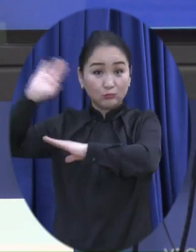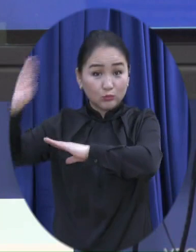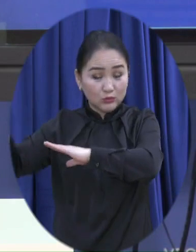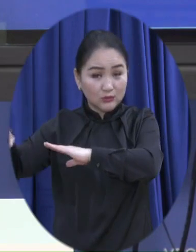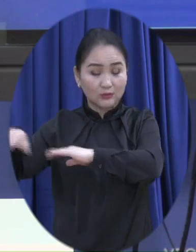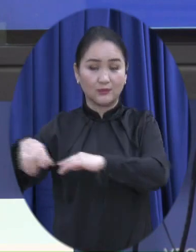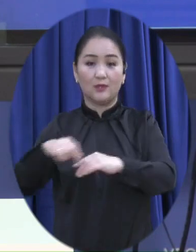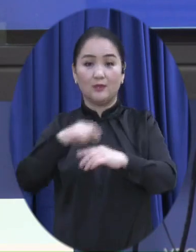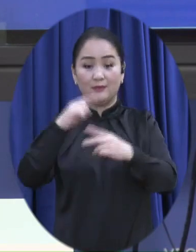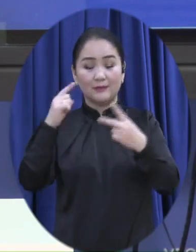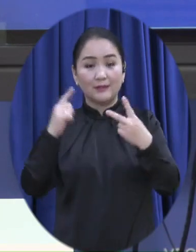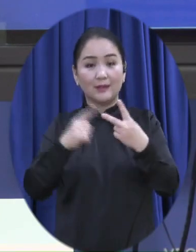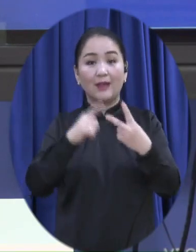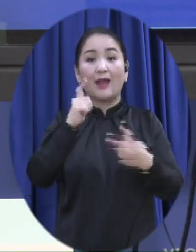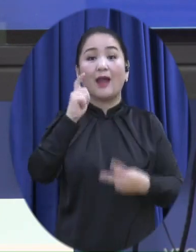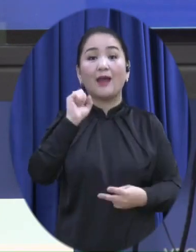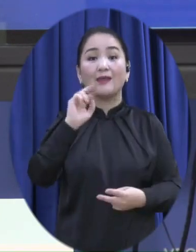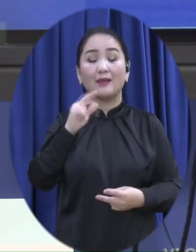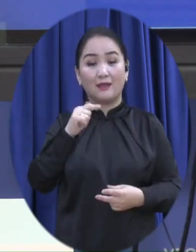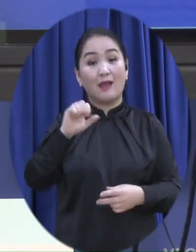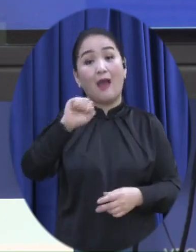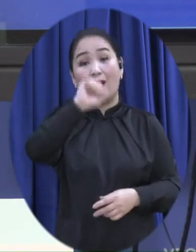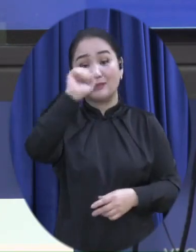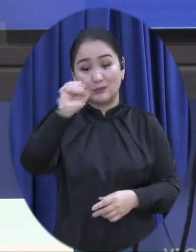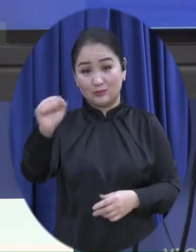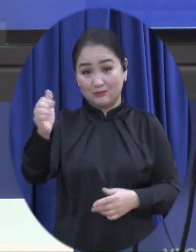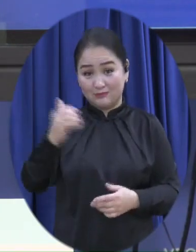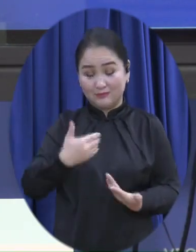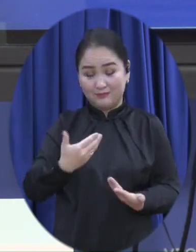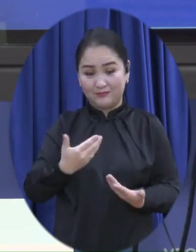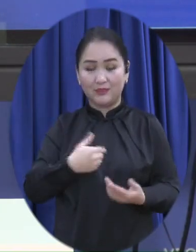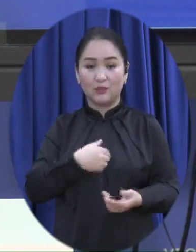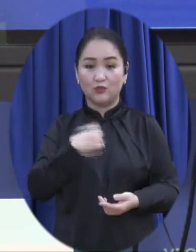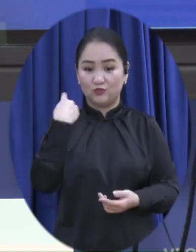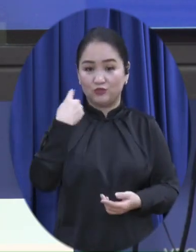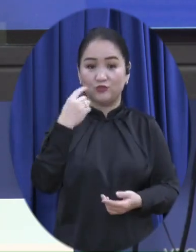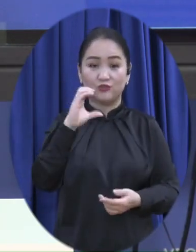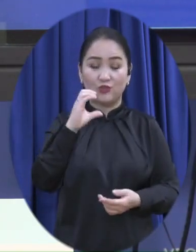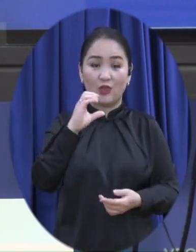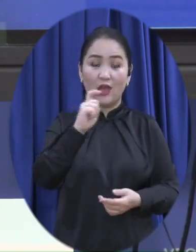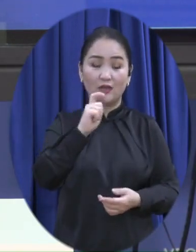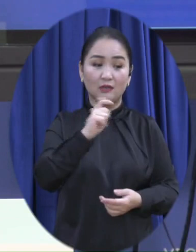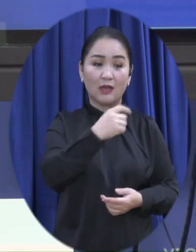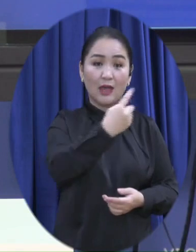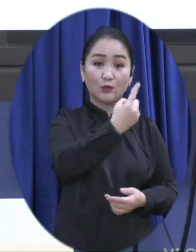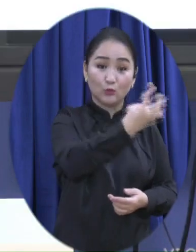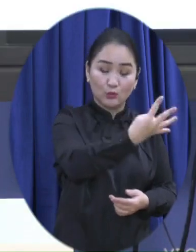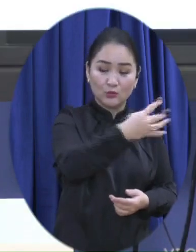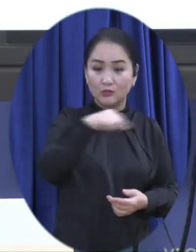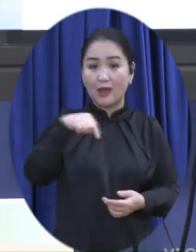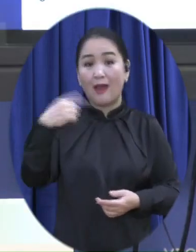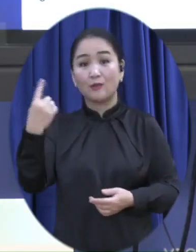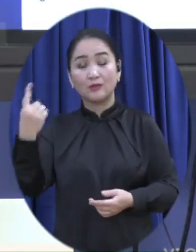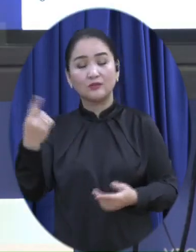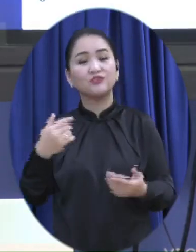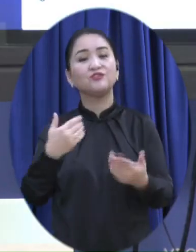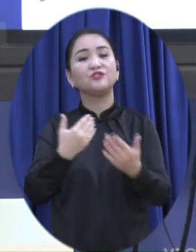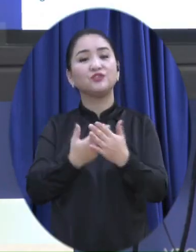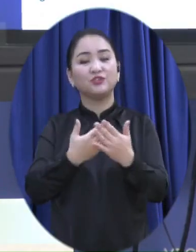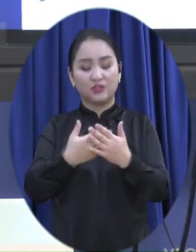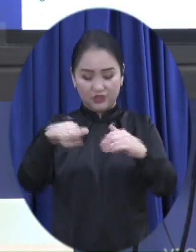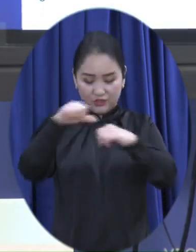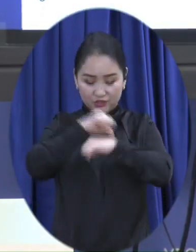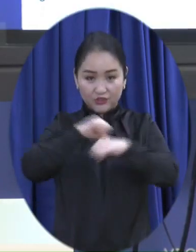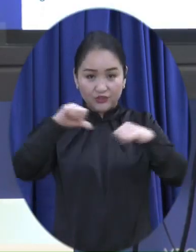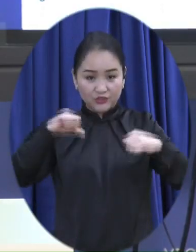хаягийн асуудал ярьж байна. Өчигдөр сонгон хайрхан дүүрэг дээр 11 байсан, өнөөдөр 10 боллоо гэдэг. Би түрүү тайлбар өгсөн. Ард иргэд маань өнөөдөр